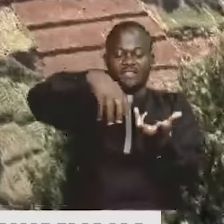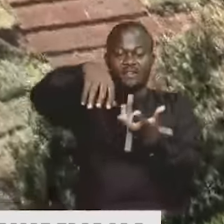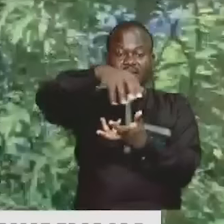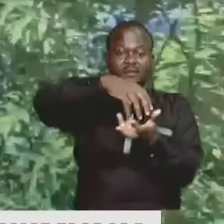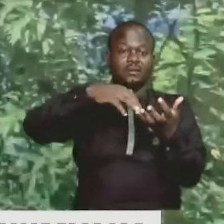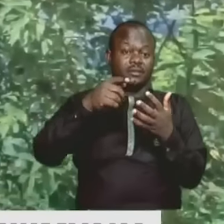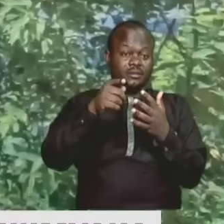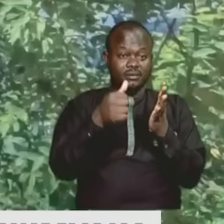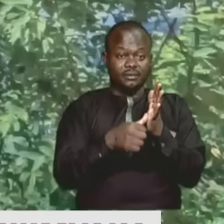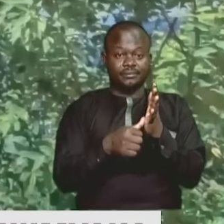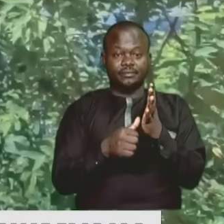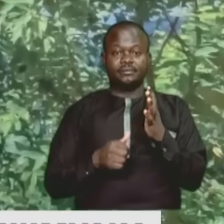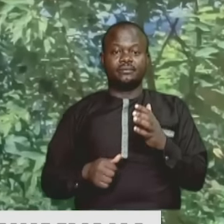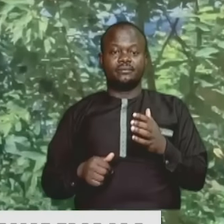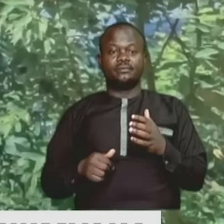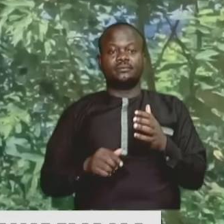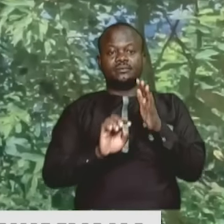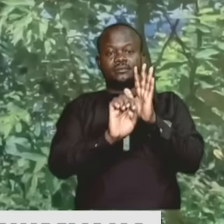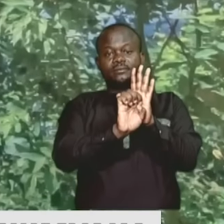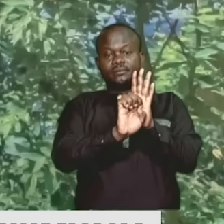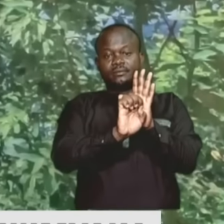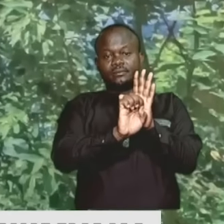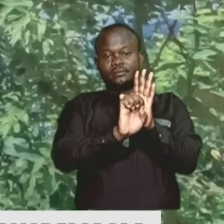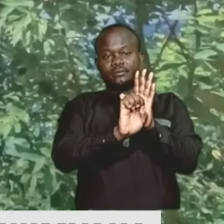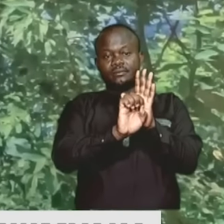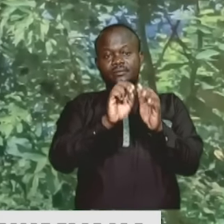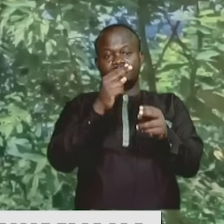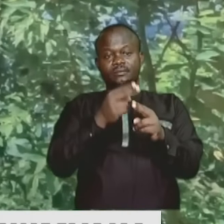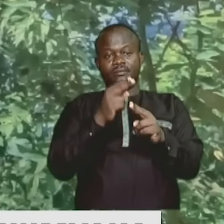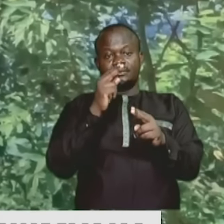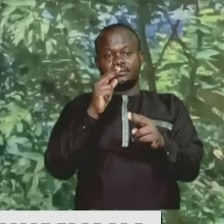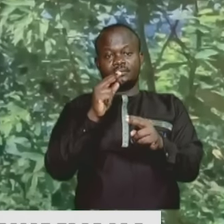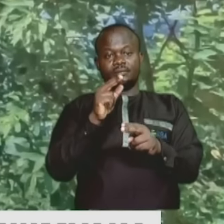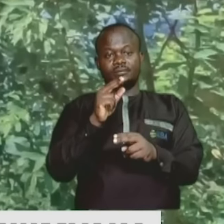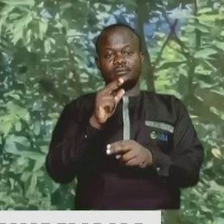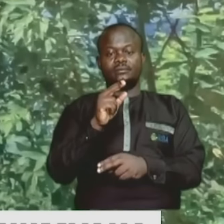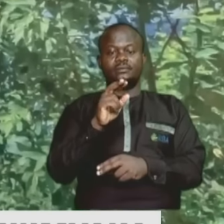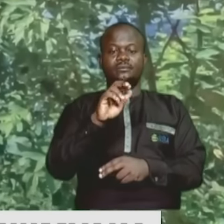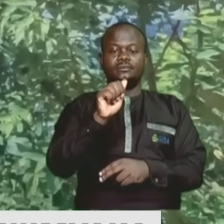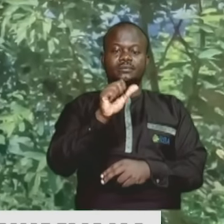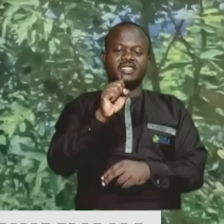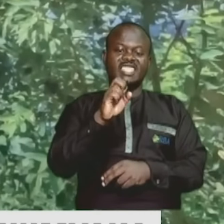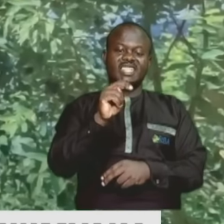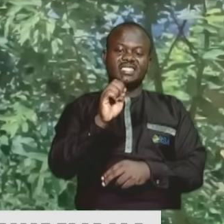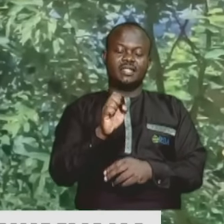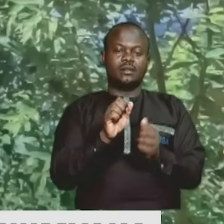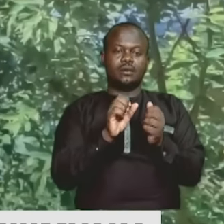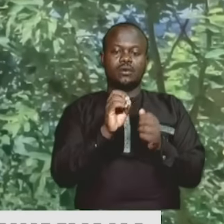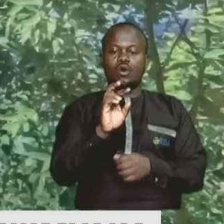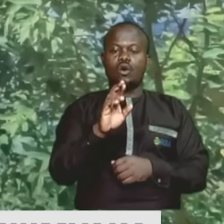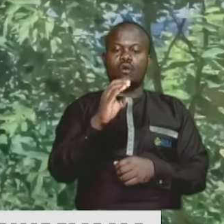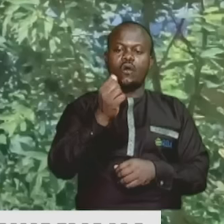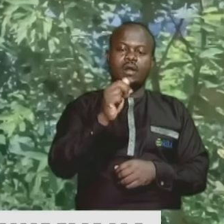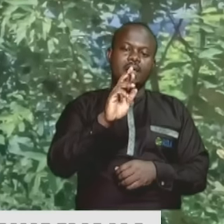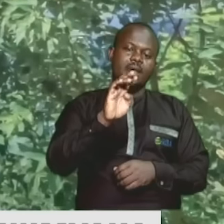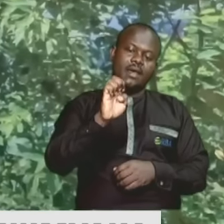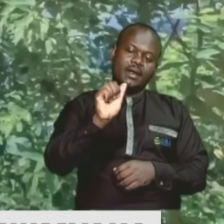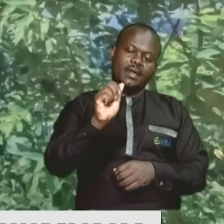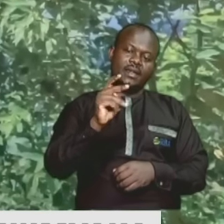ati urugero nka ibyo bita Kaliandra cyangwa Rasena no kuvuga ko ibyo biti cyane